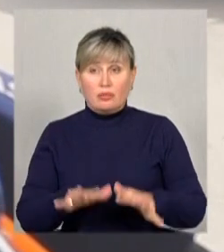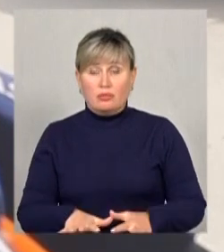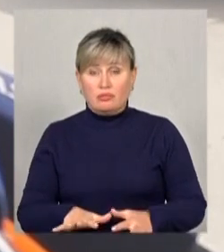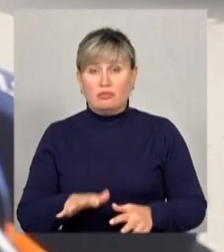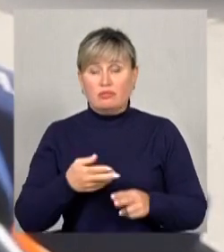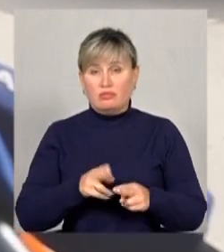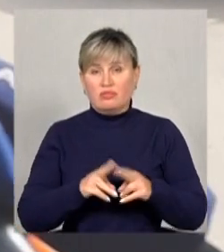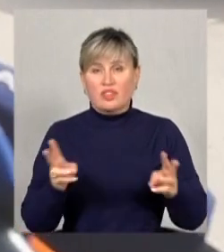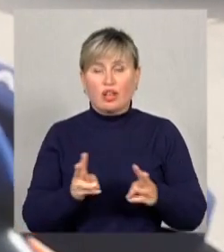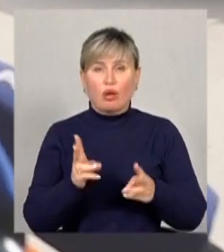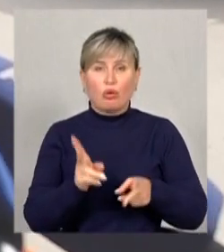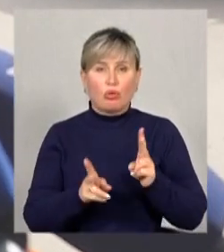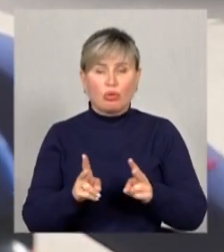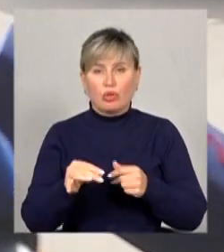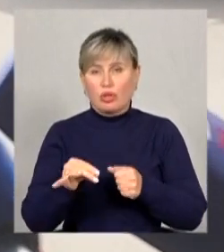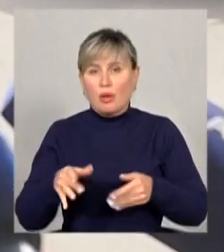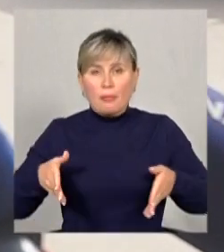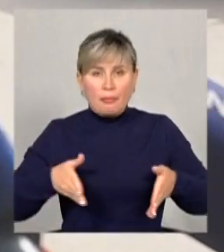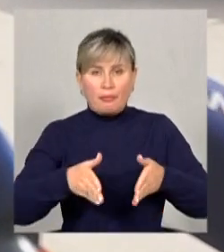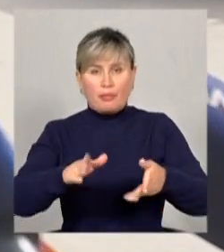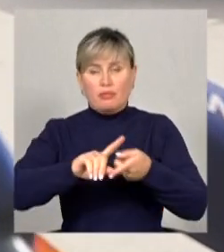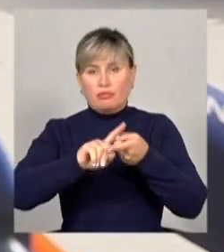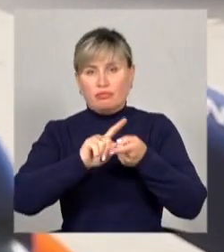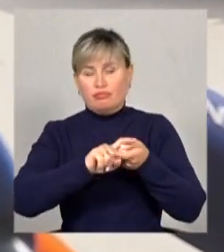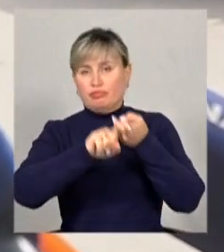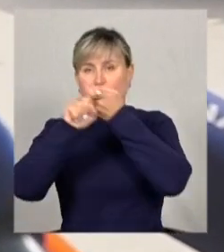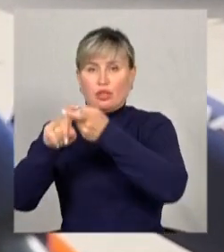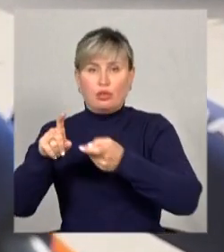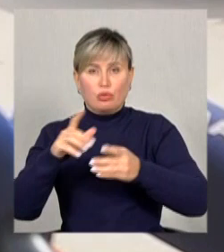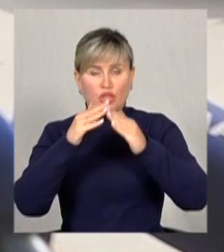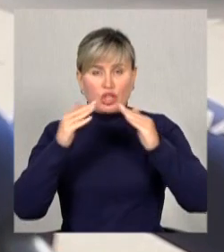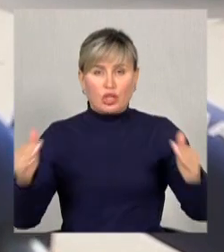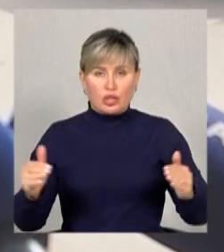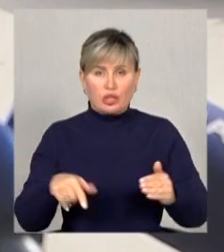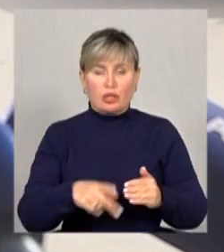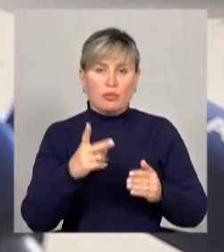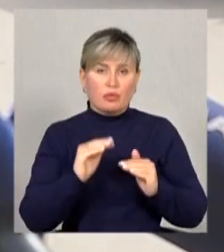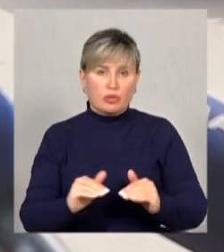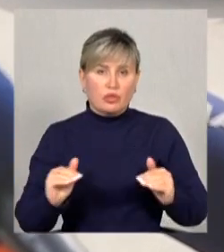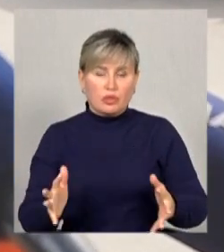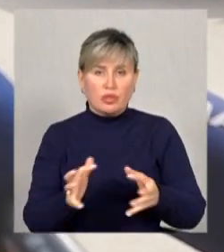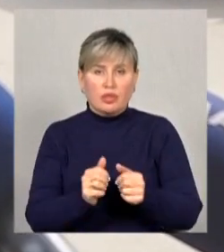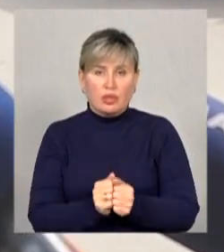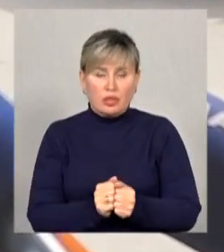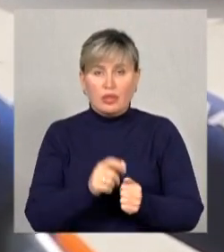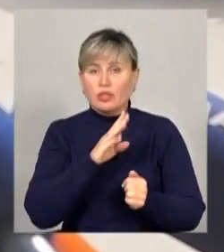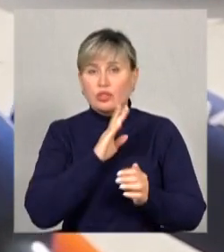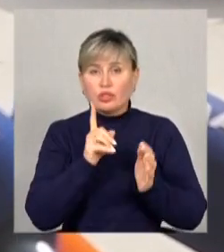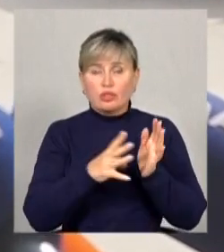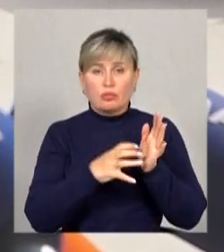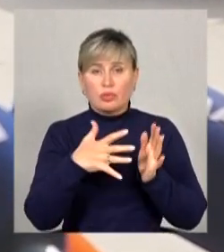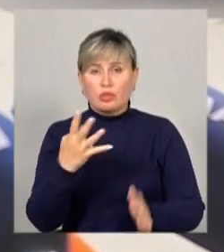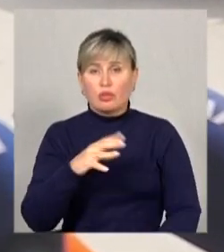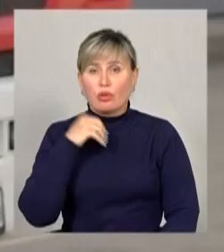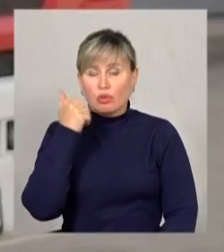загорание кухни и прихожей частного дома с переходом на крышу. На месте пожара были обнаружены тела двоих детей. Женщина 1954 года